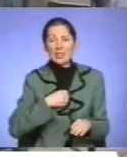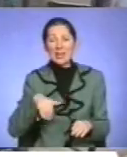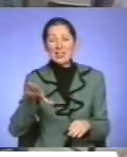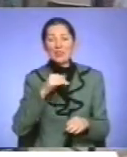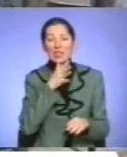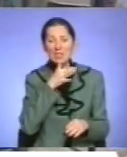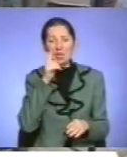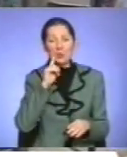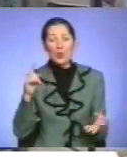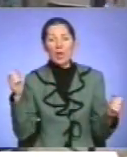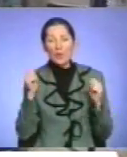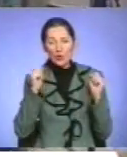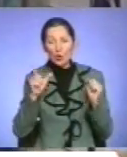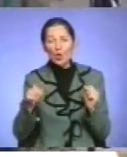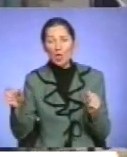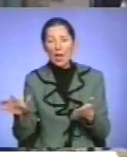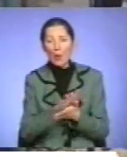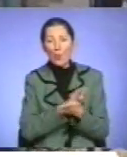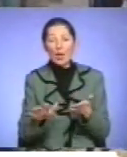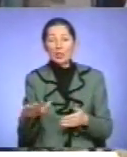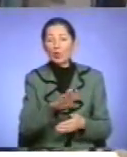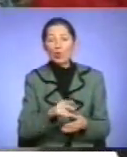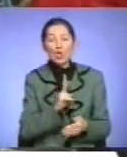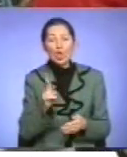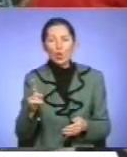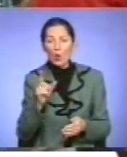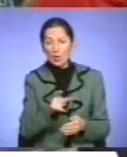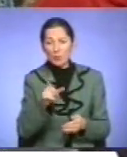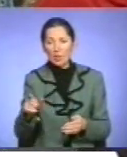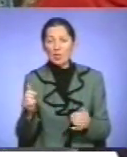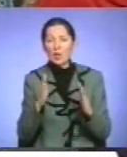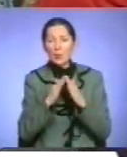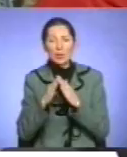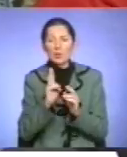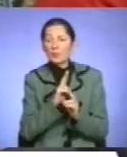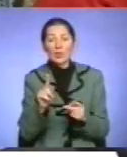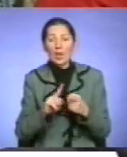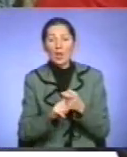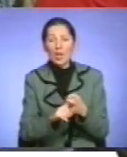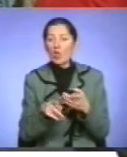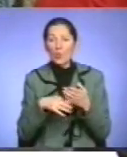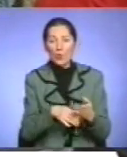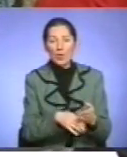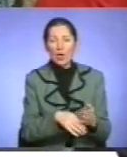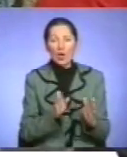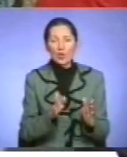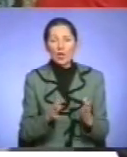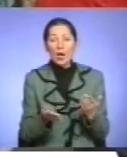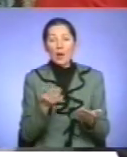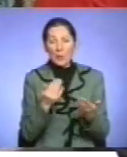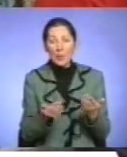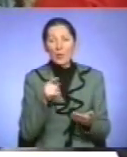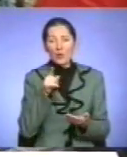поки фізкультурники прибирали територію, ніхто із мешканців навколишніх будинків не долучився до акції. Хоч, ймовірно, саме